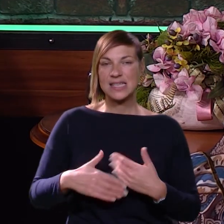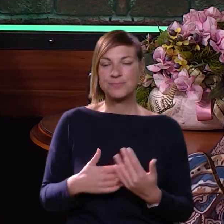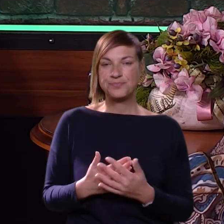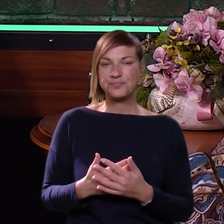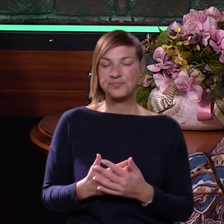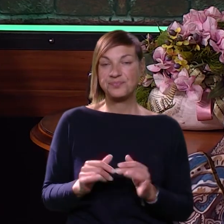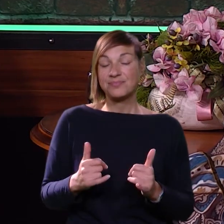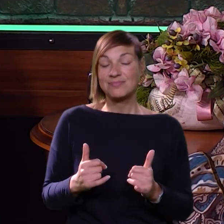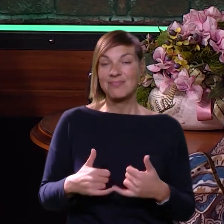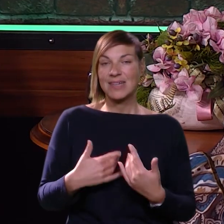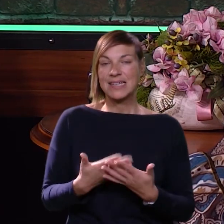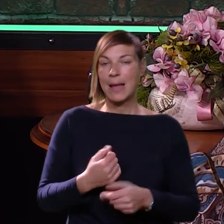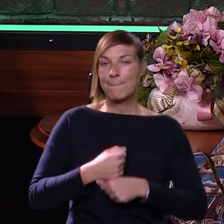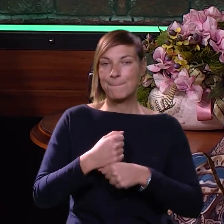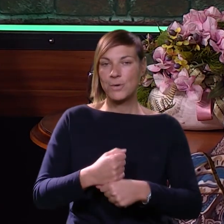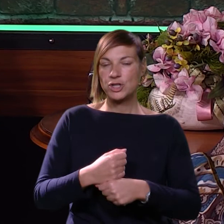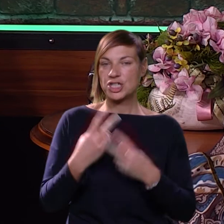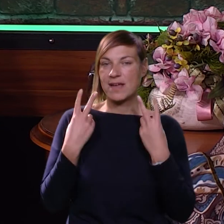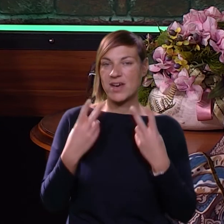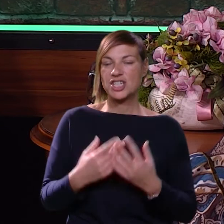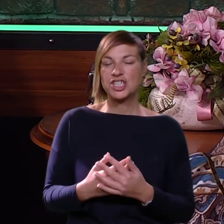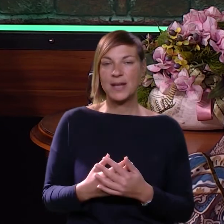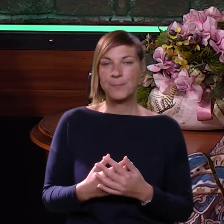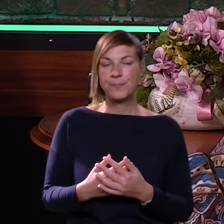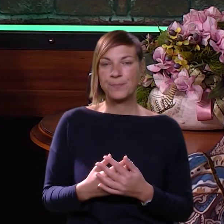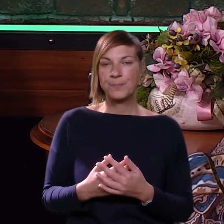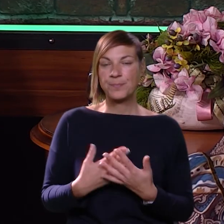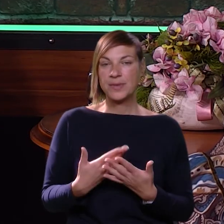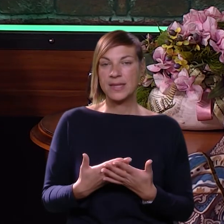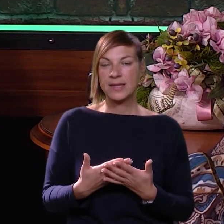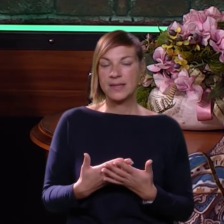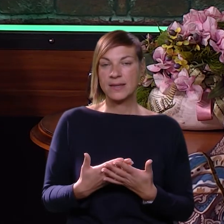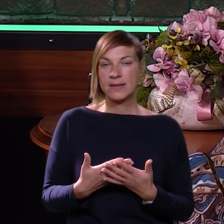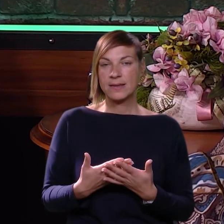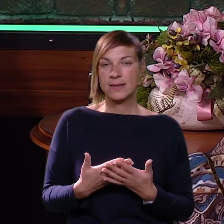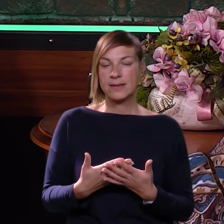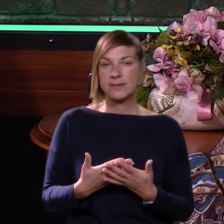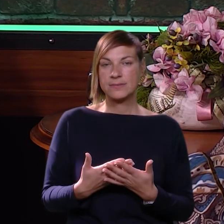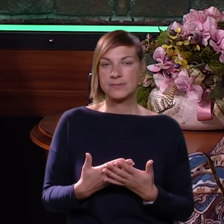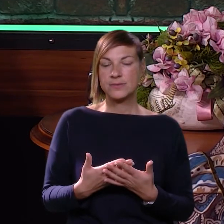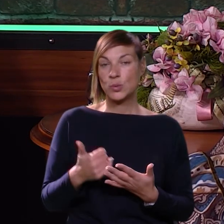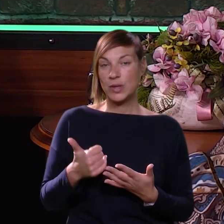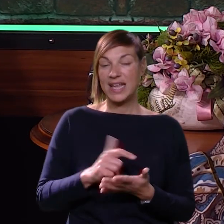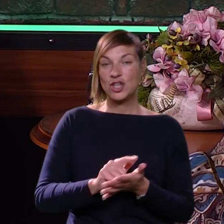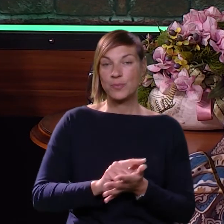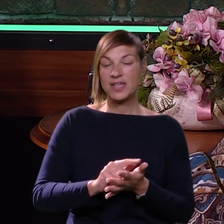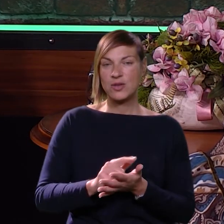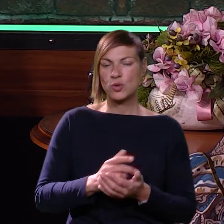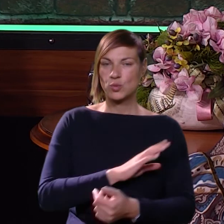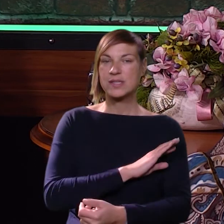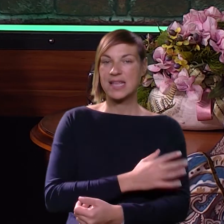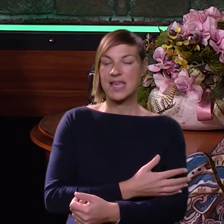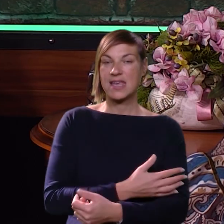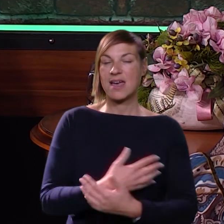ali da, ta podrška je jako bitna. Jer u stvari, u jednom trenu